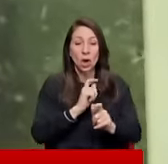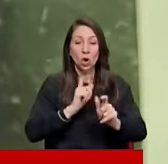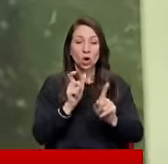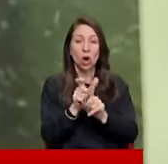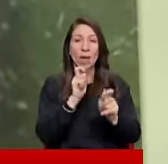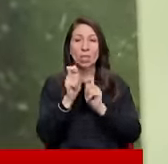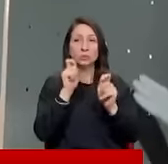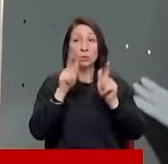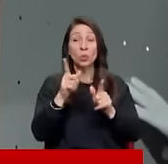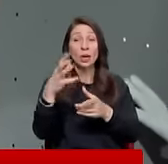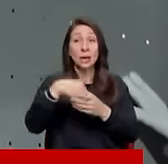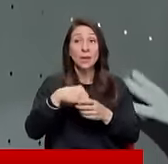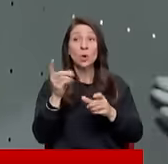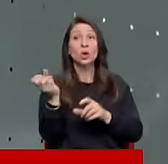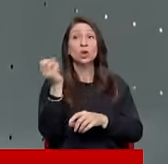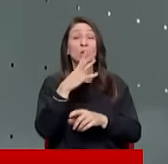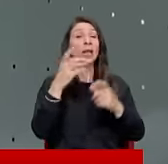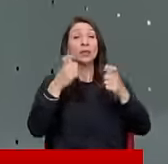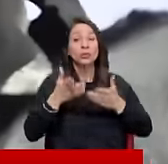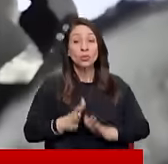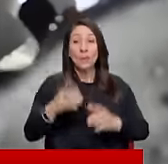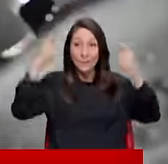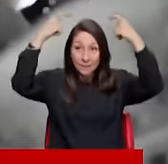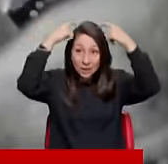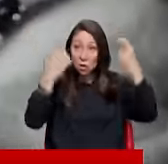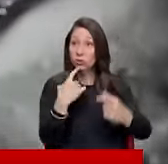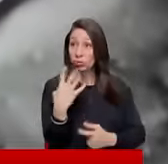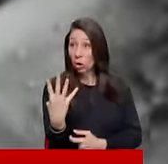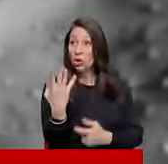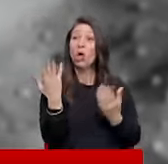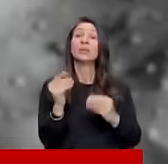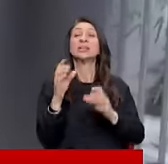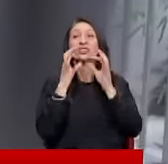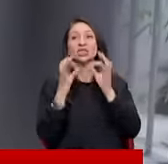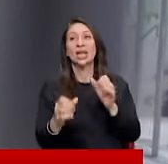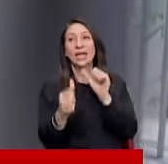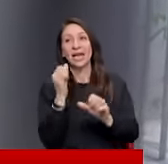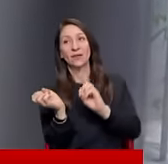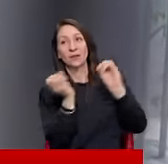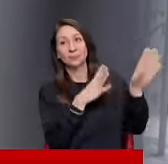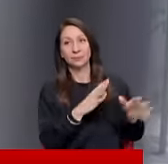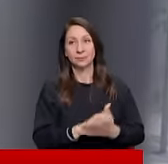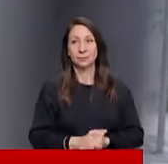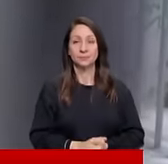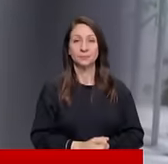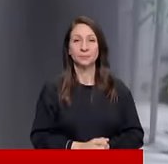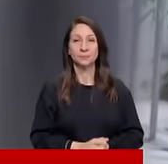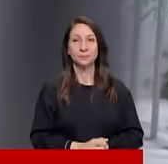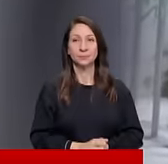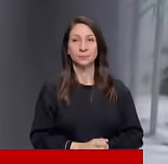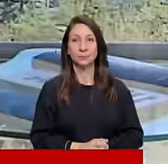anlaşması yapıyor. Bu kapsamda gönderilen ülkede doğan panda 4 yaşına gelmeden Çin'e iade ediliyor.